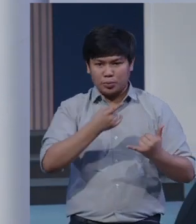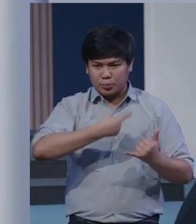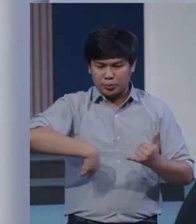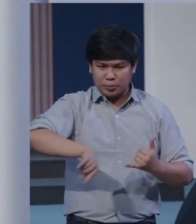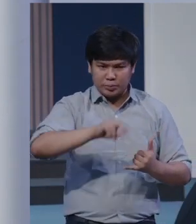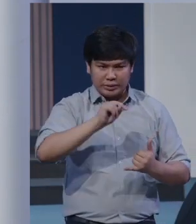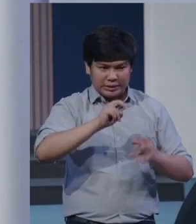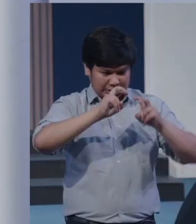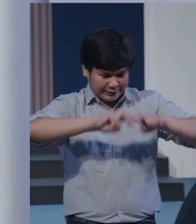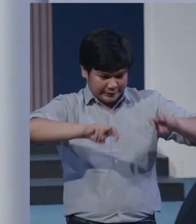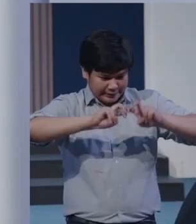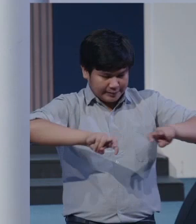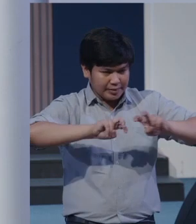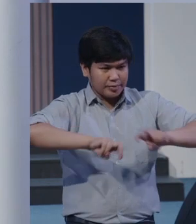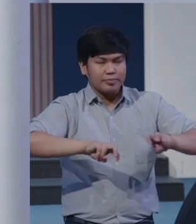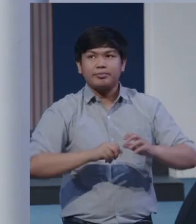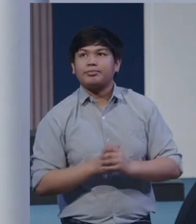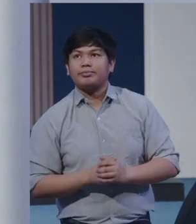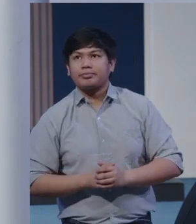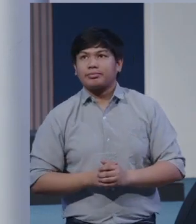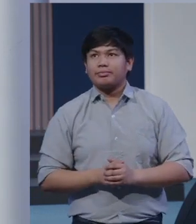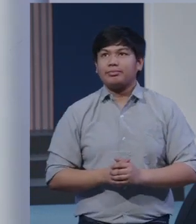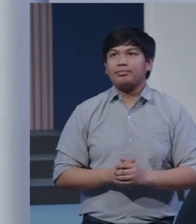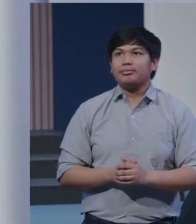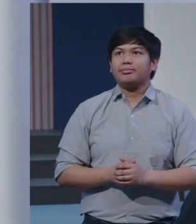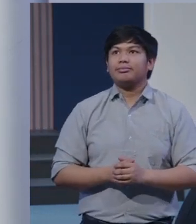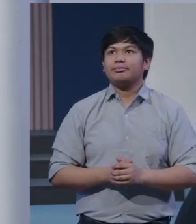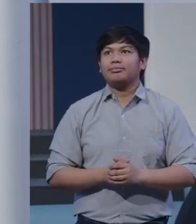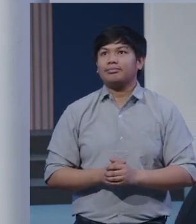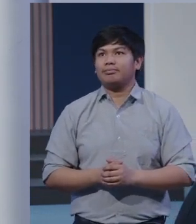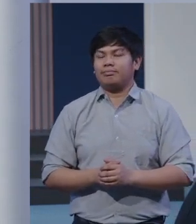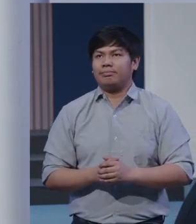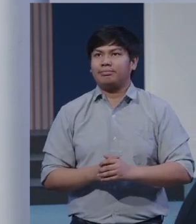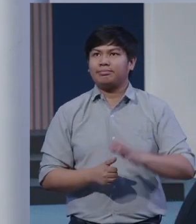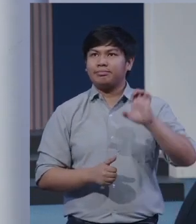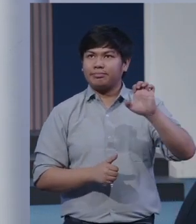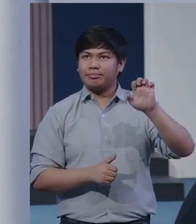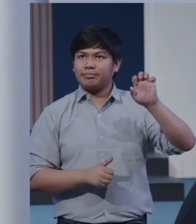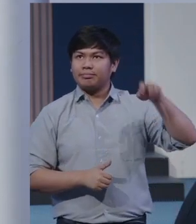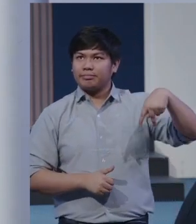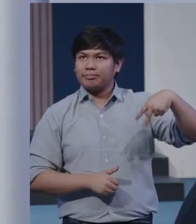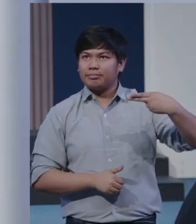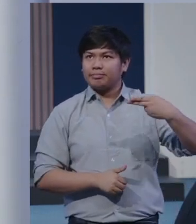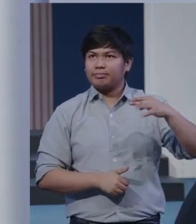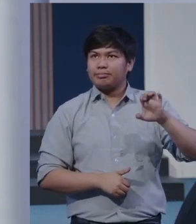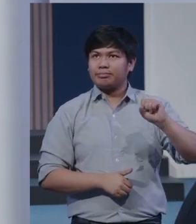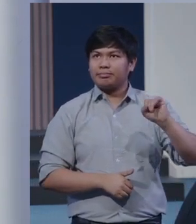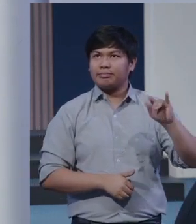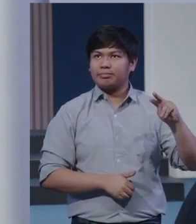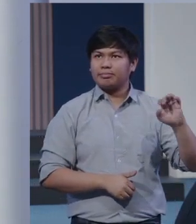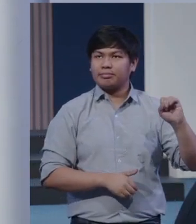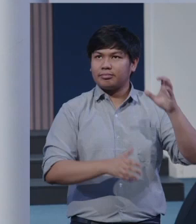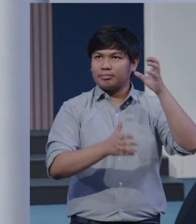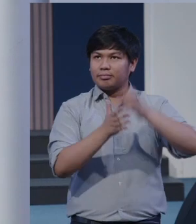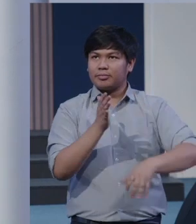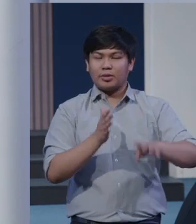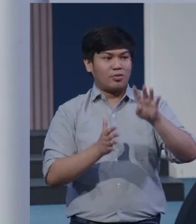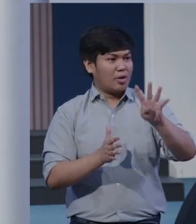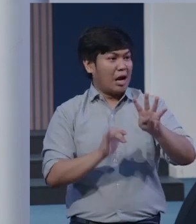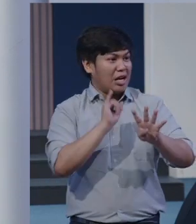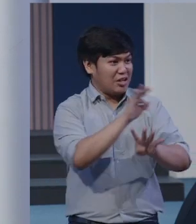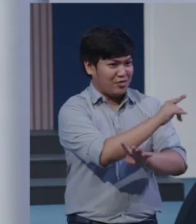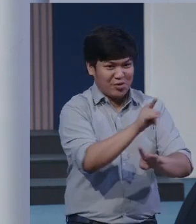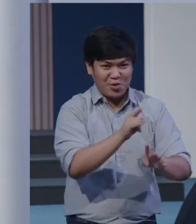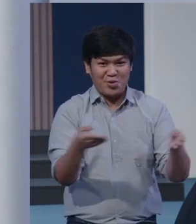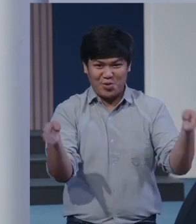hanapin kung saan galing ung therefore na yon no ephesians 4:25 ngayon Pagka hindi niyo hindi nakabukas ang Bible niyo